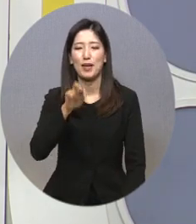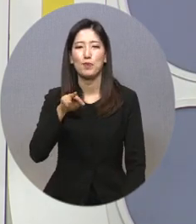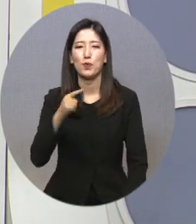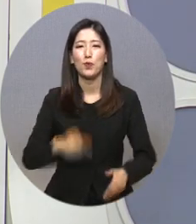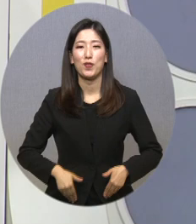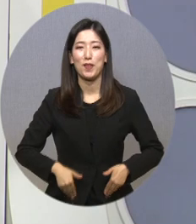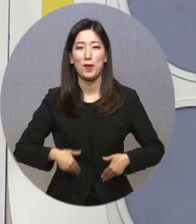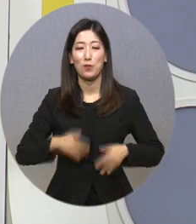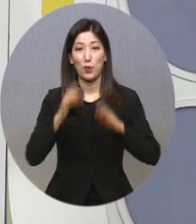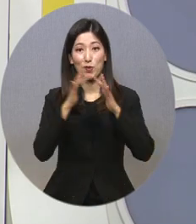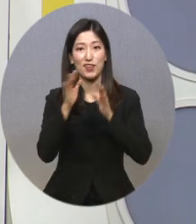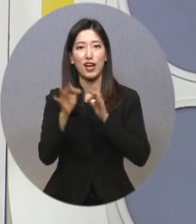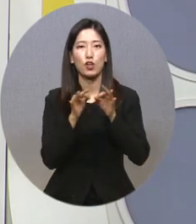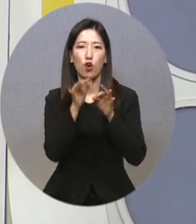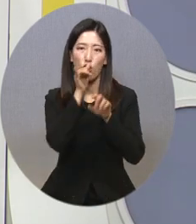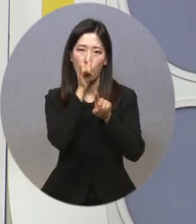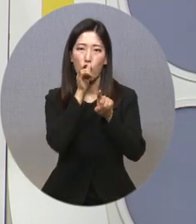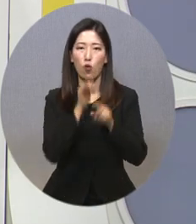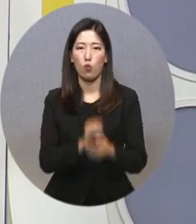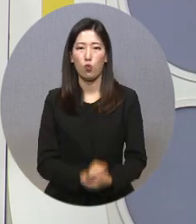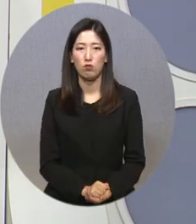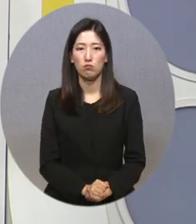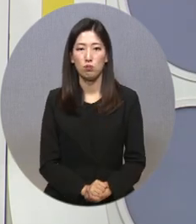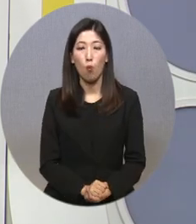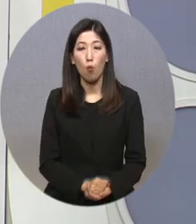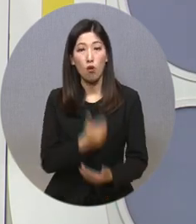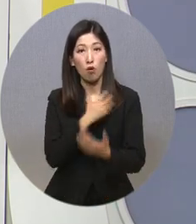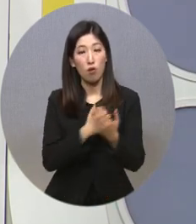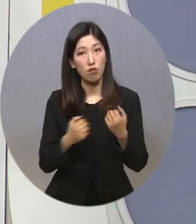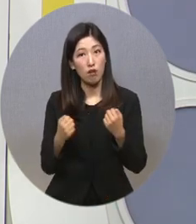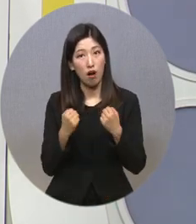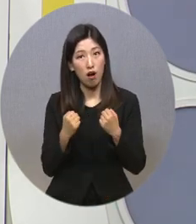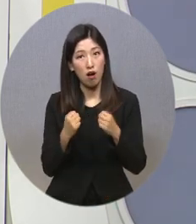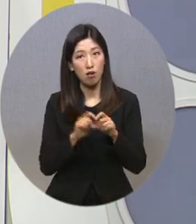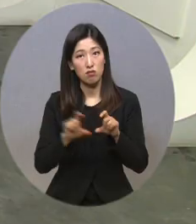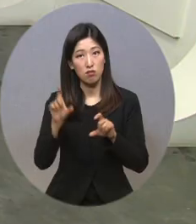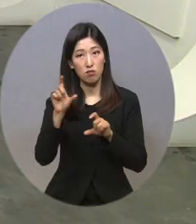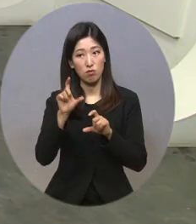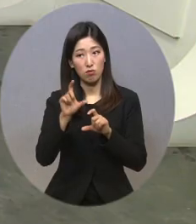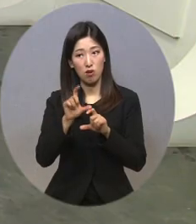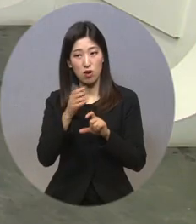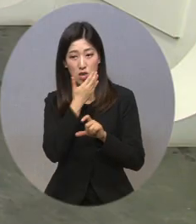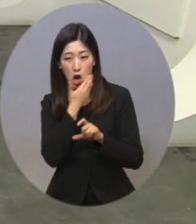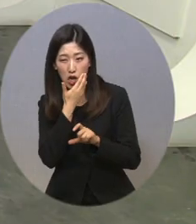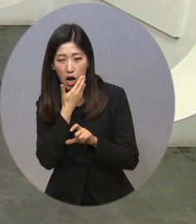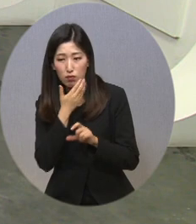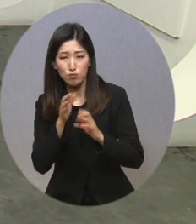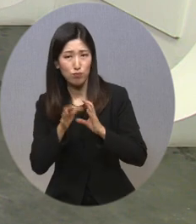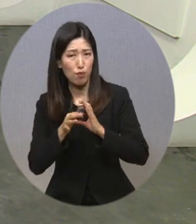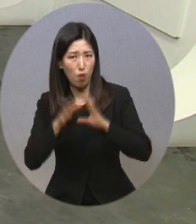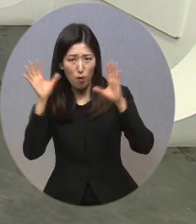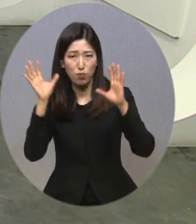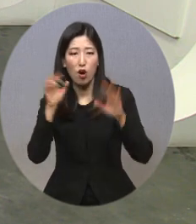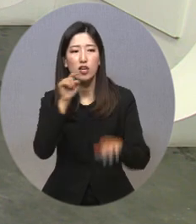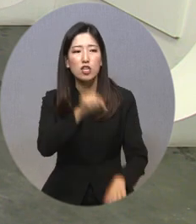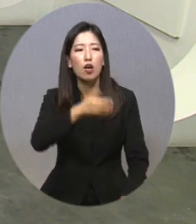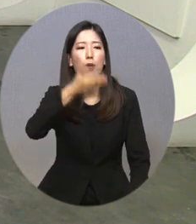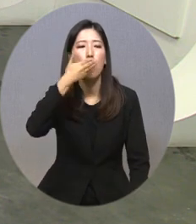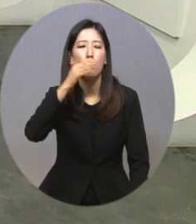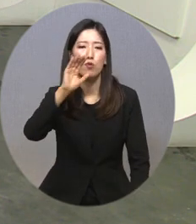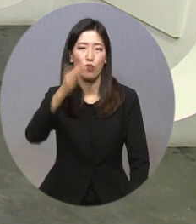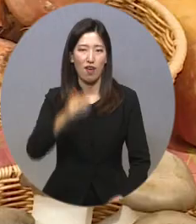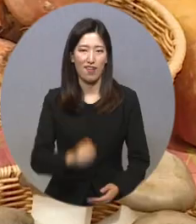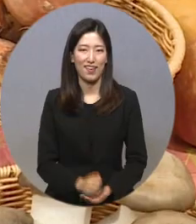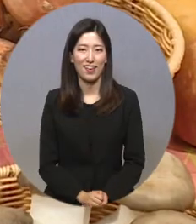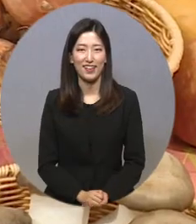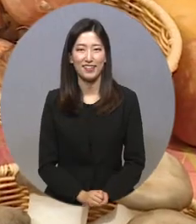이렇게 하시다 보면은 뭐 가족들의 건강 뭐 따로 챙겨야 될까요? 필요 없습니다. 남도장터에